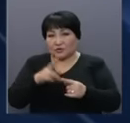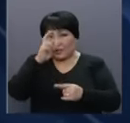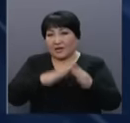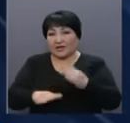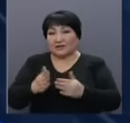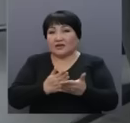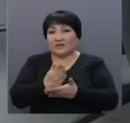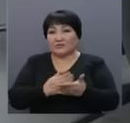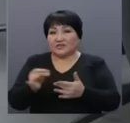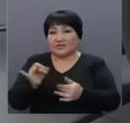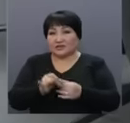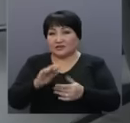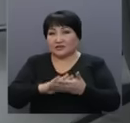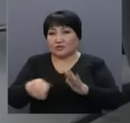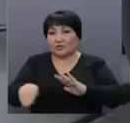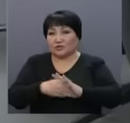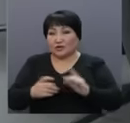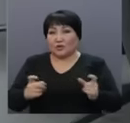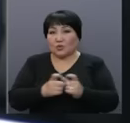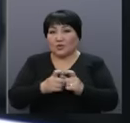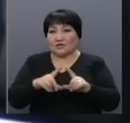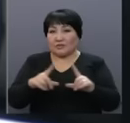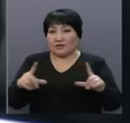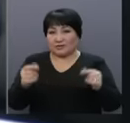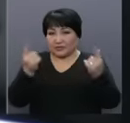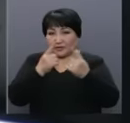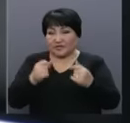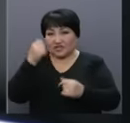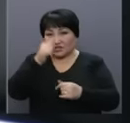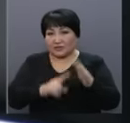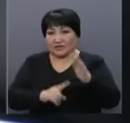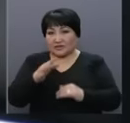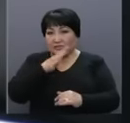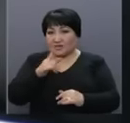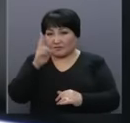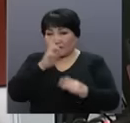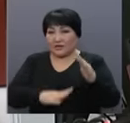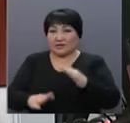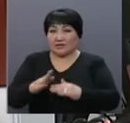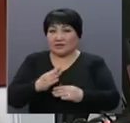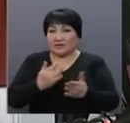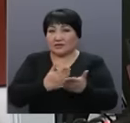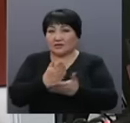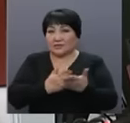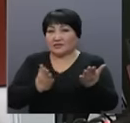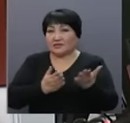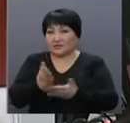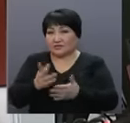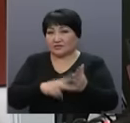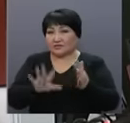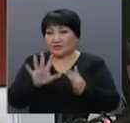істері және жемқорлыққа қарсы күрес департаменті мәлімдеді. Жыл басынан бері мемлекеттік қызмет саласына 75 тексеру